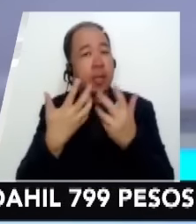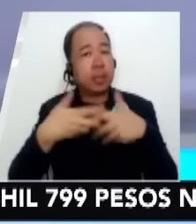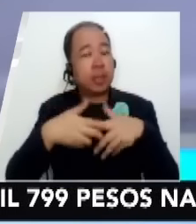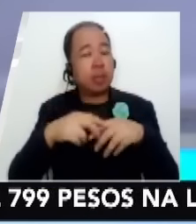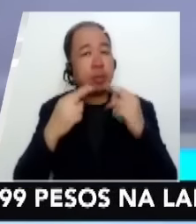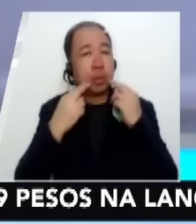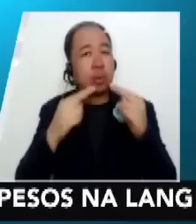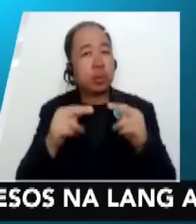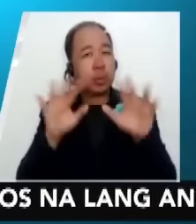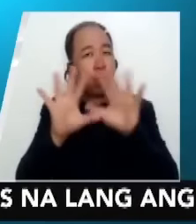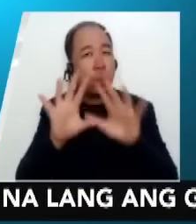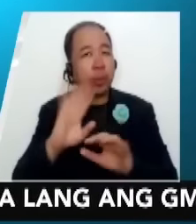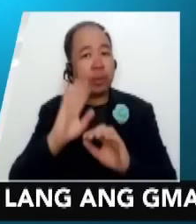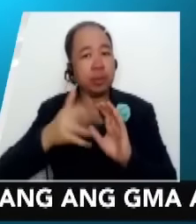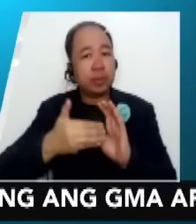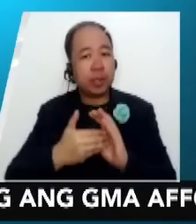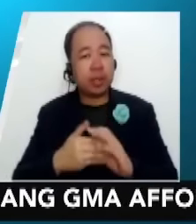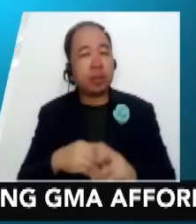Amor!